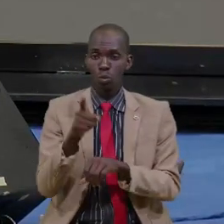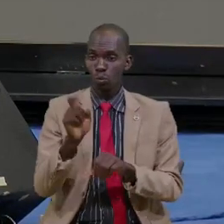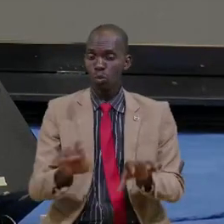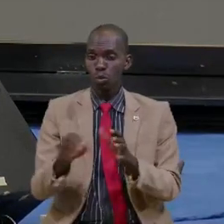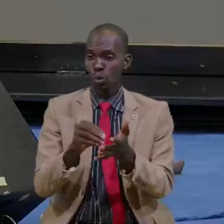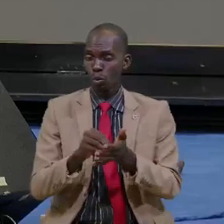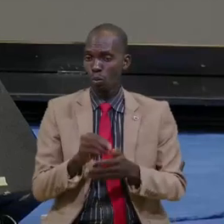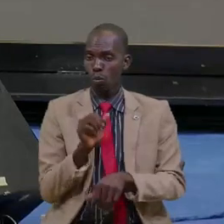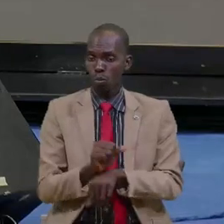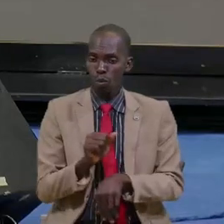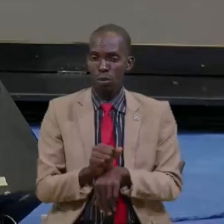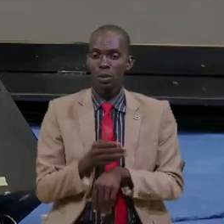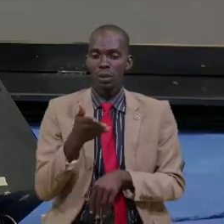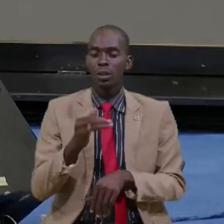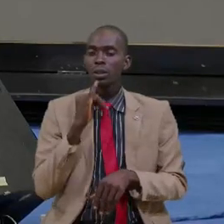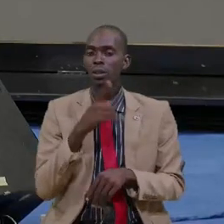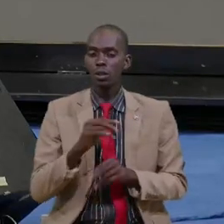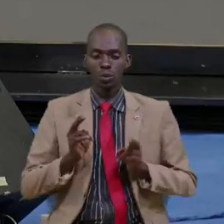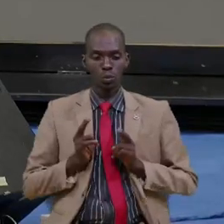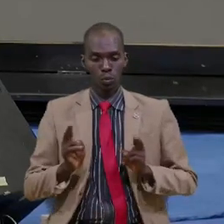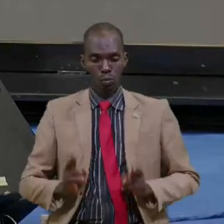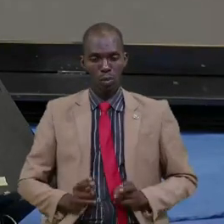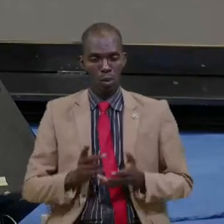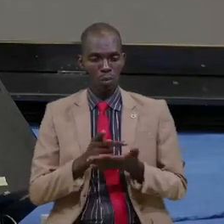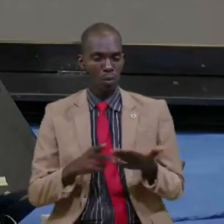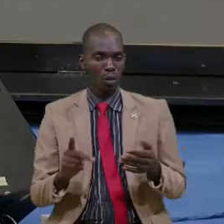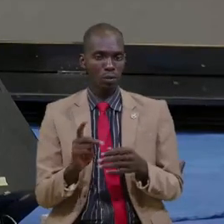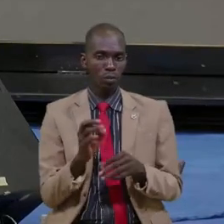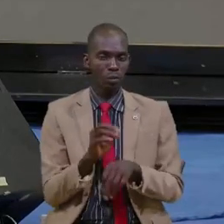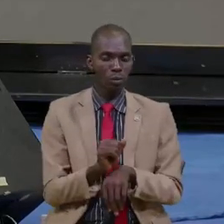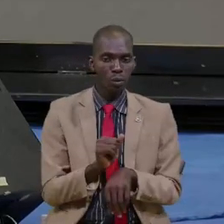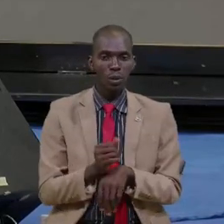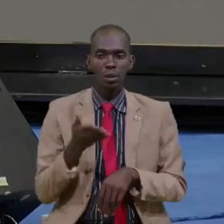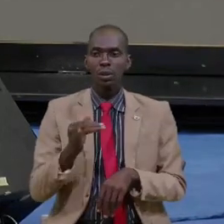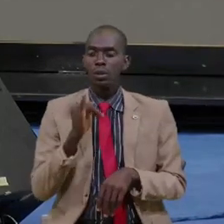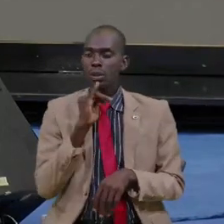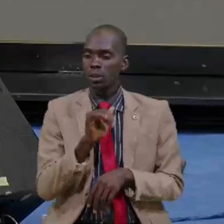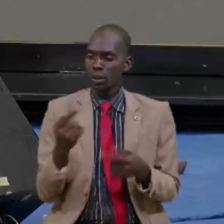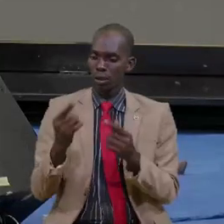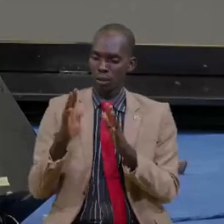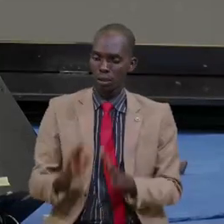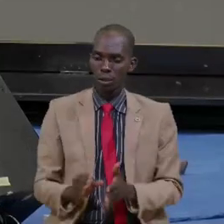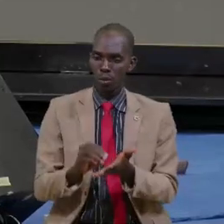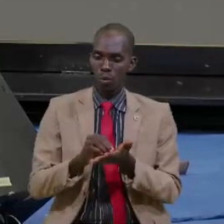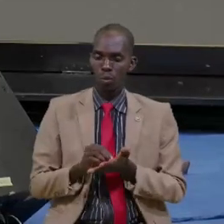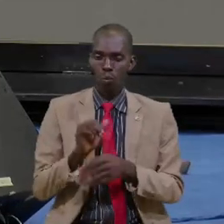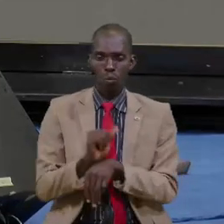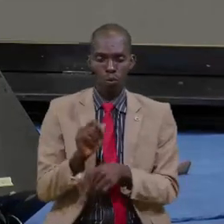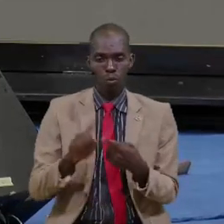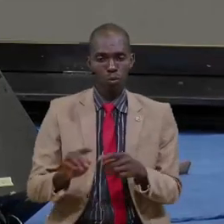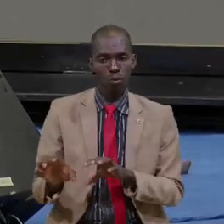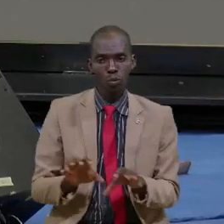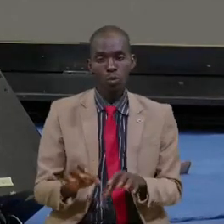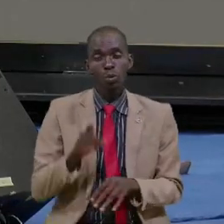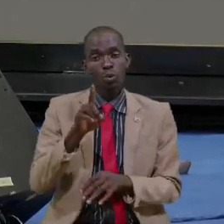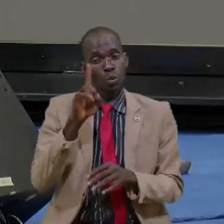tu dois jouer ton rôle. Il y a un rôle humain, il y a le rôle du pécheur, il y a le rôle du